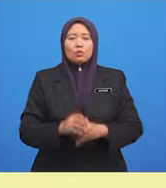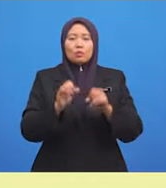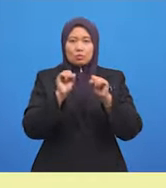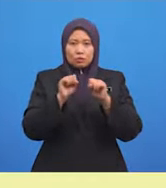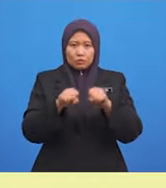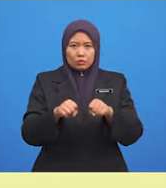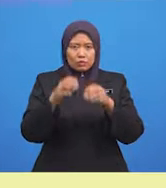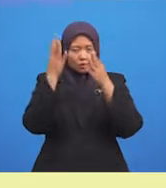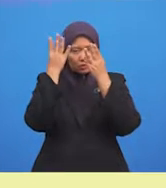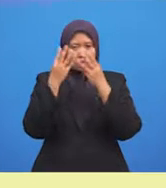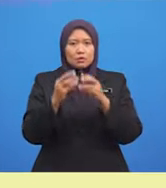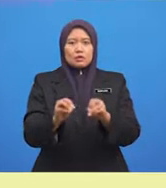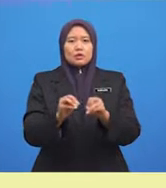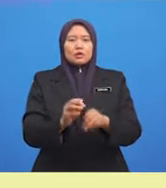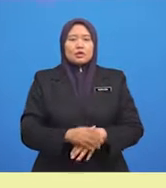dan 5.